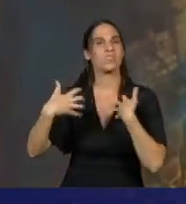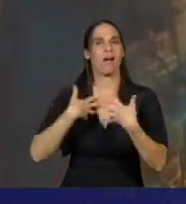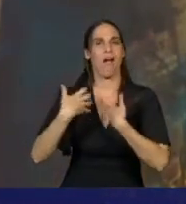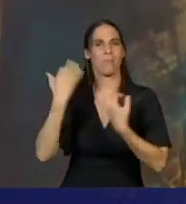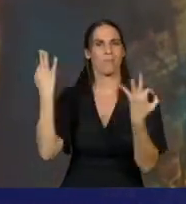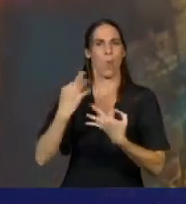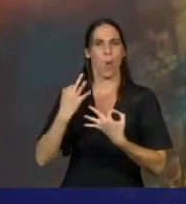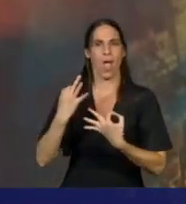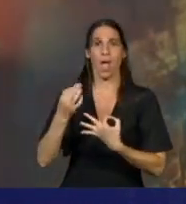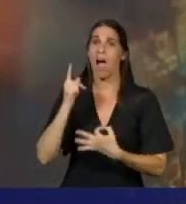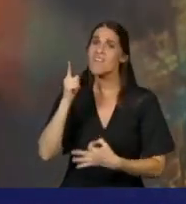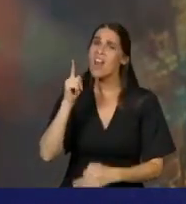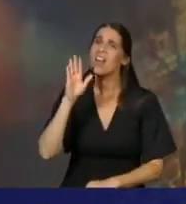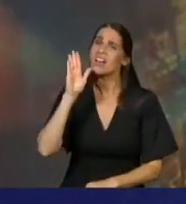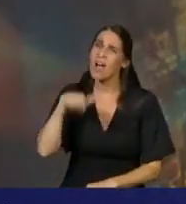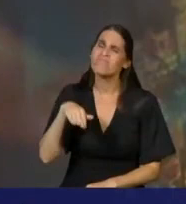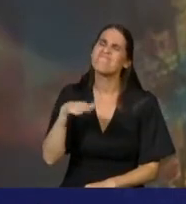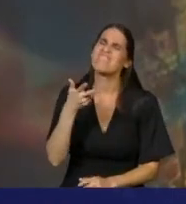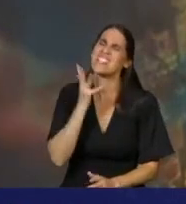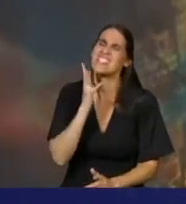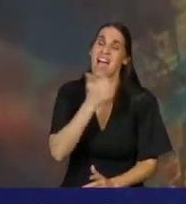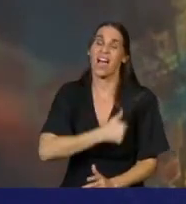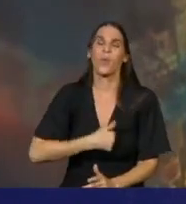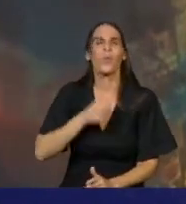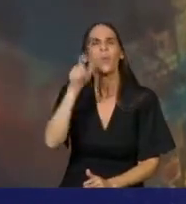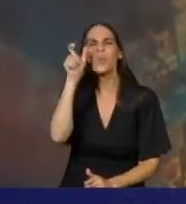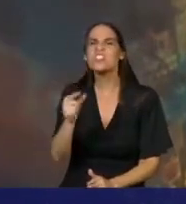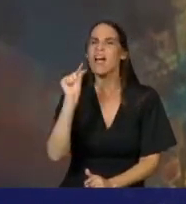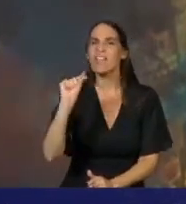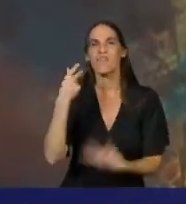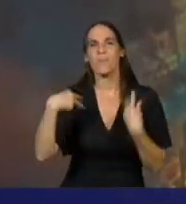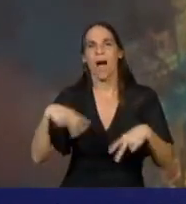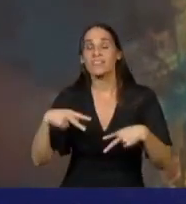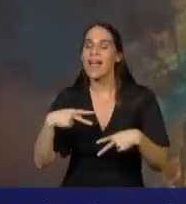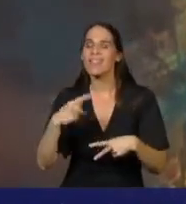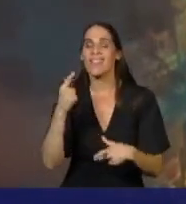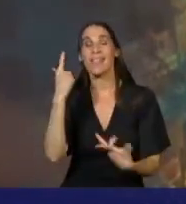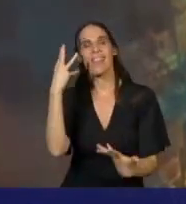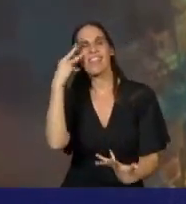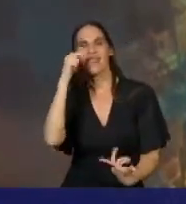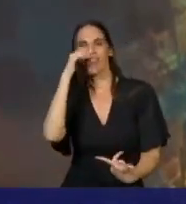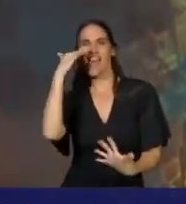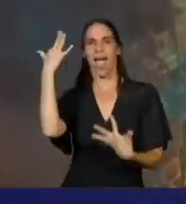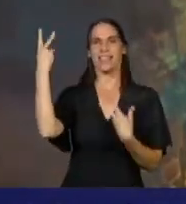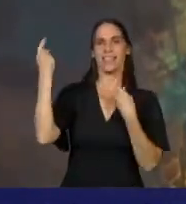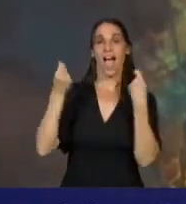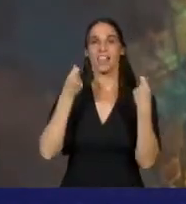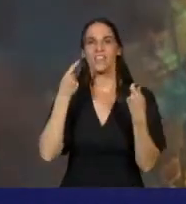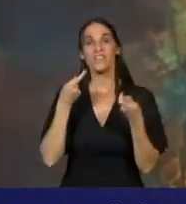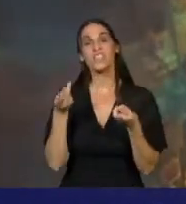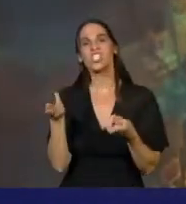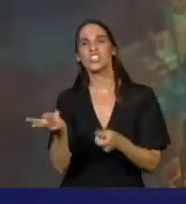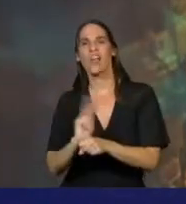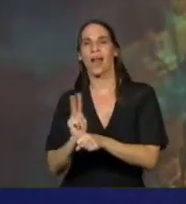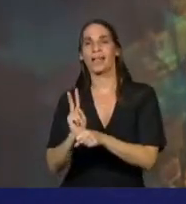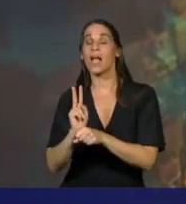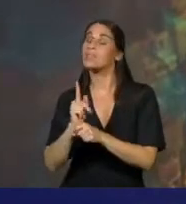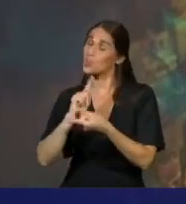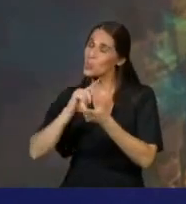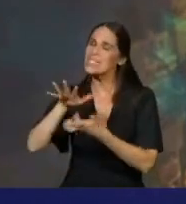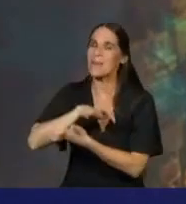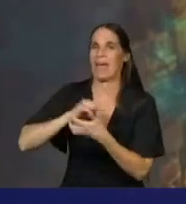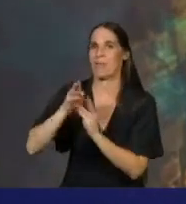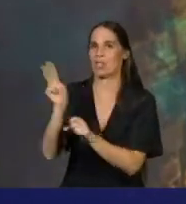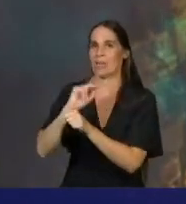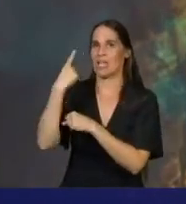הוא גם איש קטן ופחדן, נהנתן ושרלטן, שהסתבך בשקרים של עצמו והגיע לסוף דרכו. הוא הפך